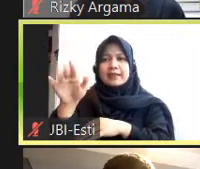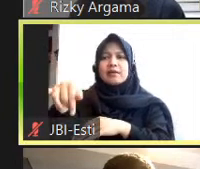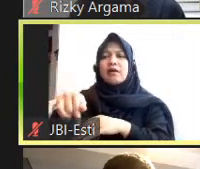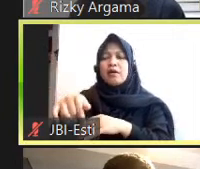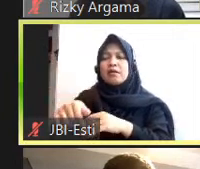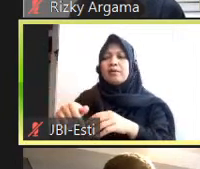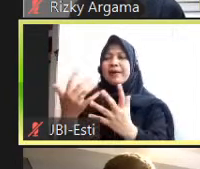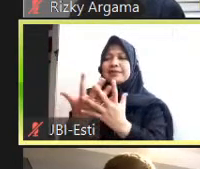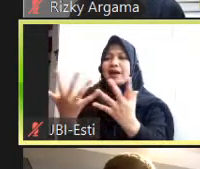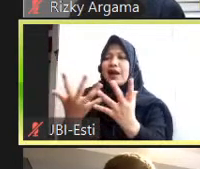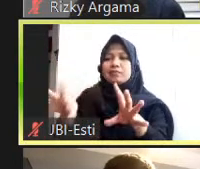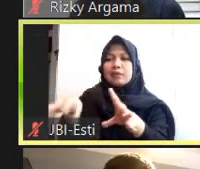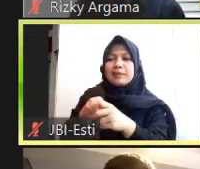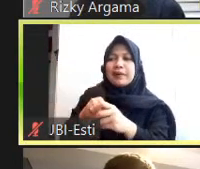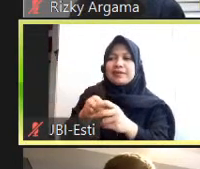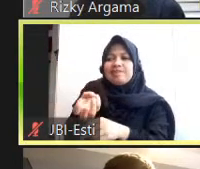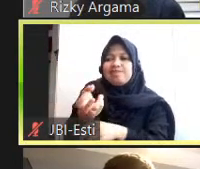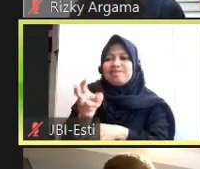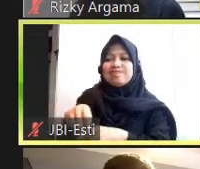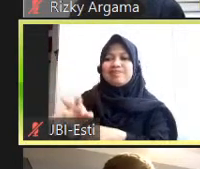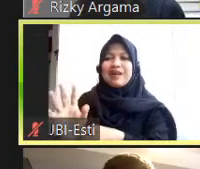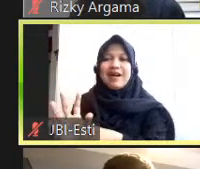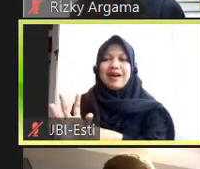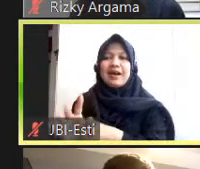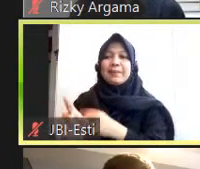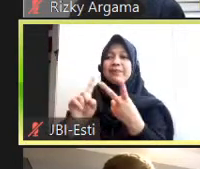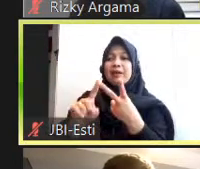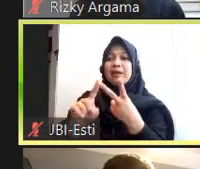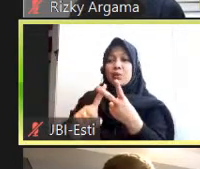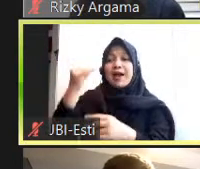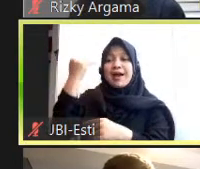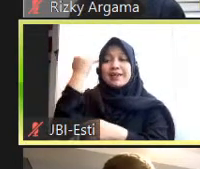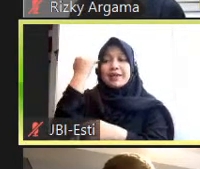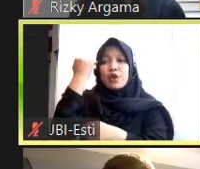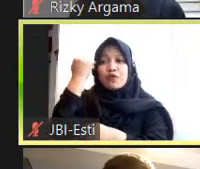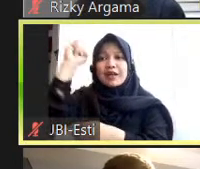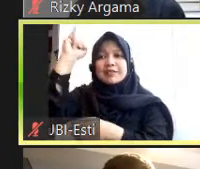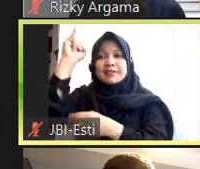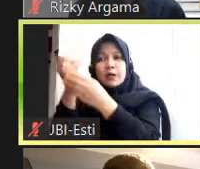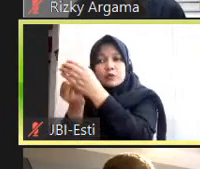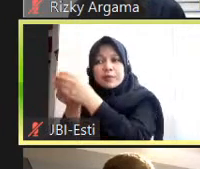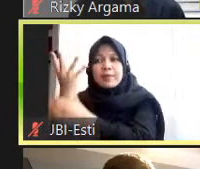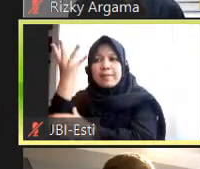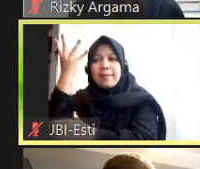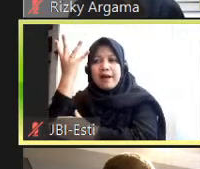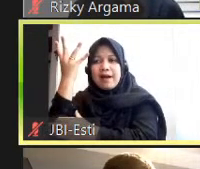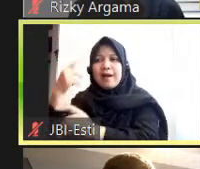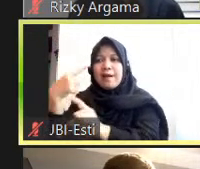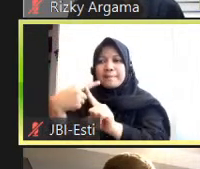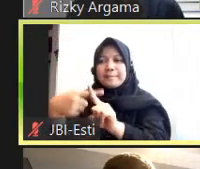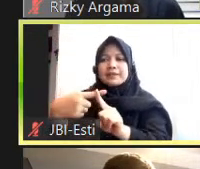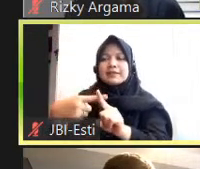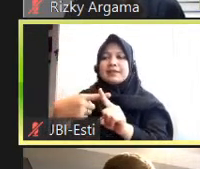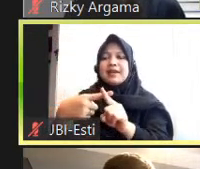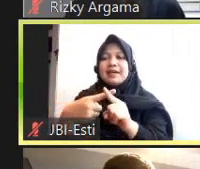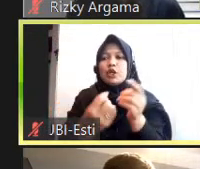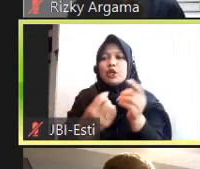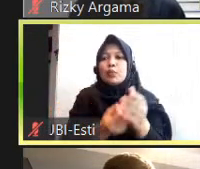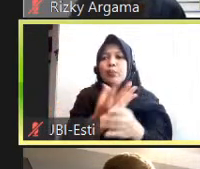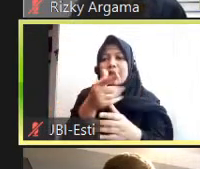Kemudian yang kedua, mengembangkan inovasi dan akses pada sumber daya atau access to resource. Ya,